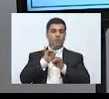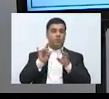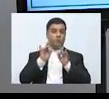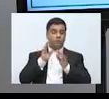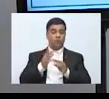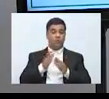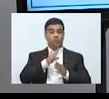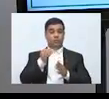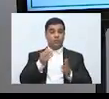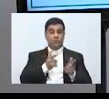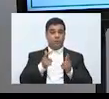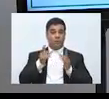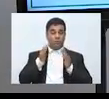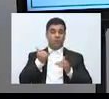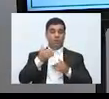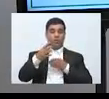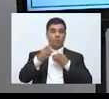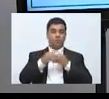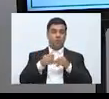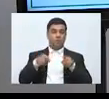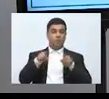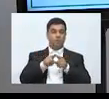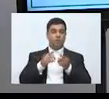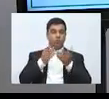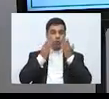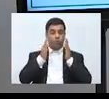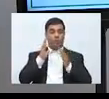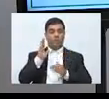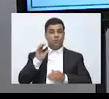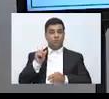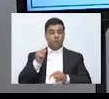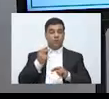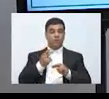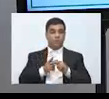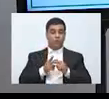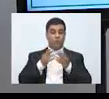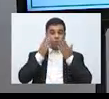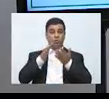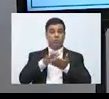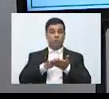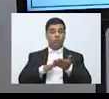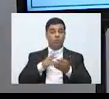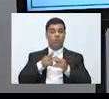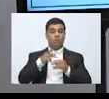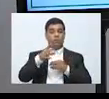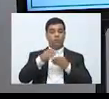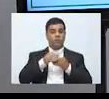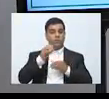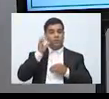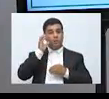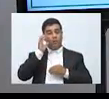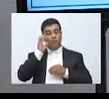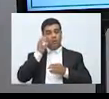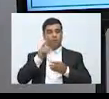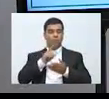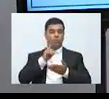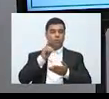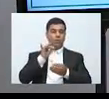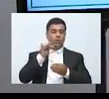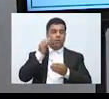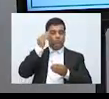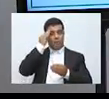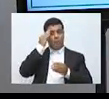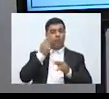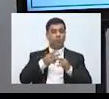Tayyor bo'lsangiz, bu she'rni birgalikda o'qiymiz va demak, o'qish davomida siz tinglab borishingiz